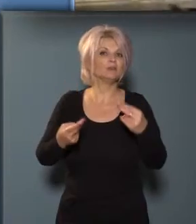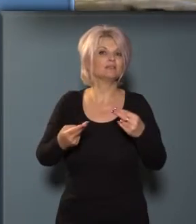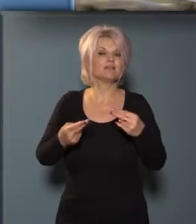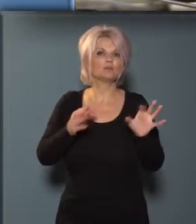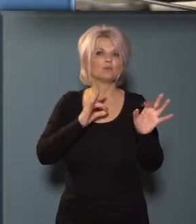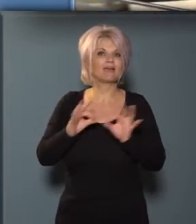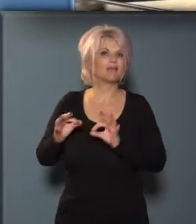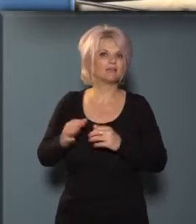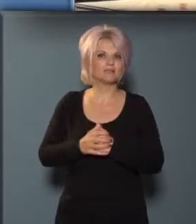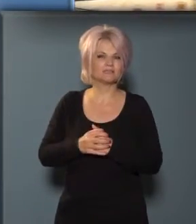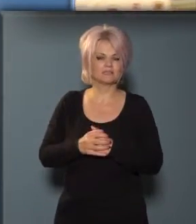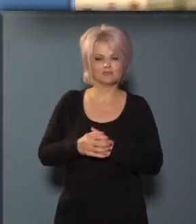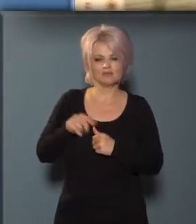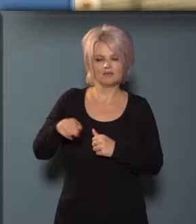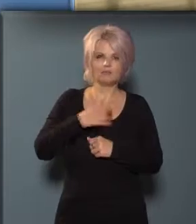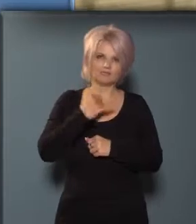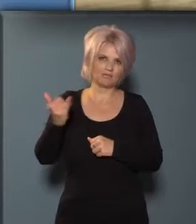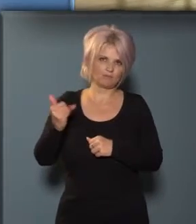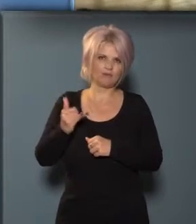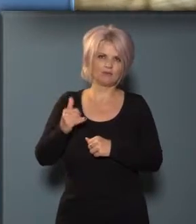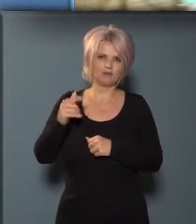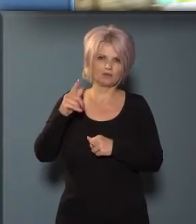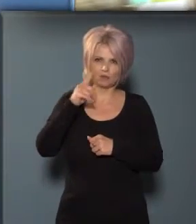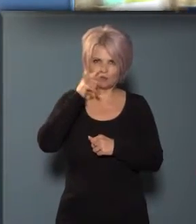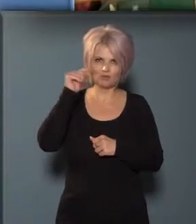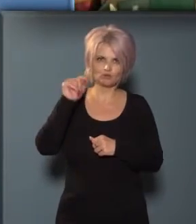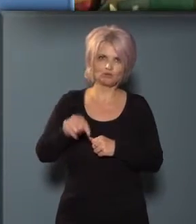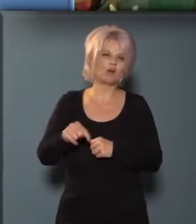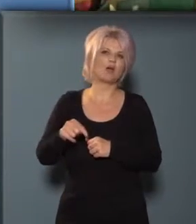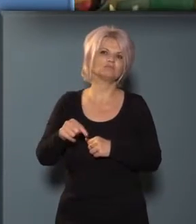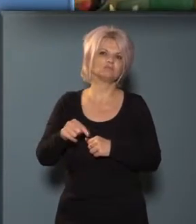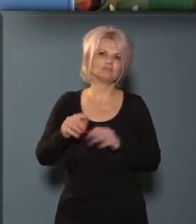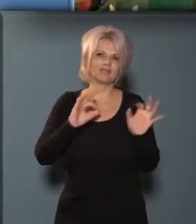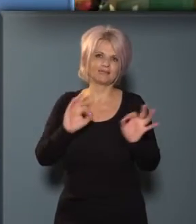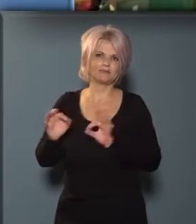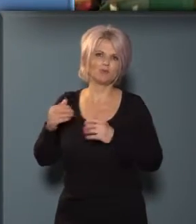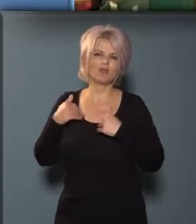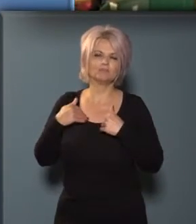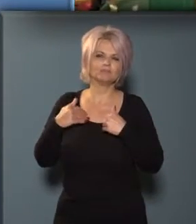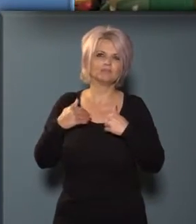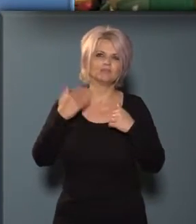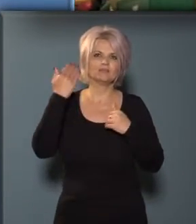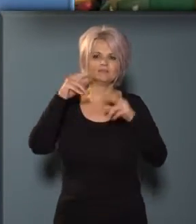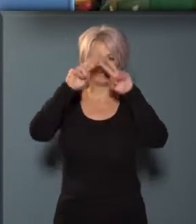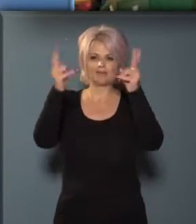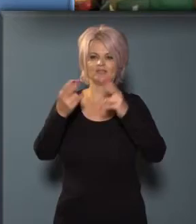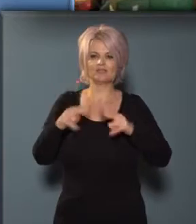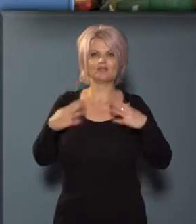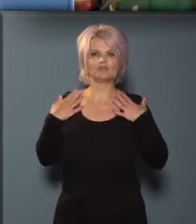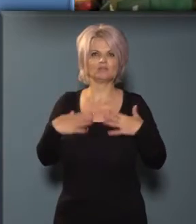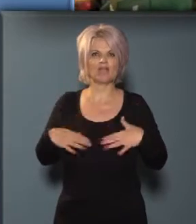itt a csarnokban? Még az év folyamán, júniusban, amire nagyon-nagyon készülünk, egy nemzetközi